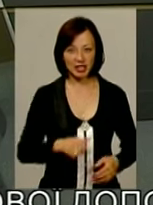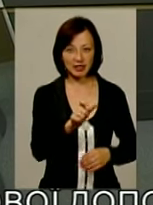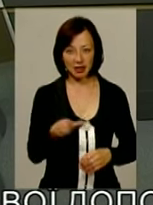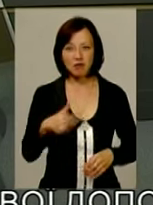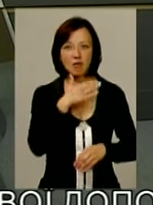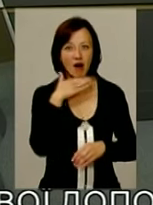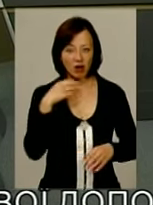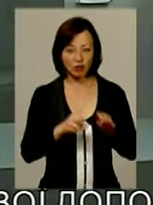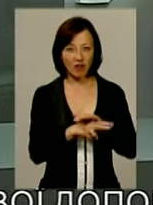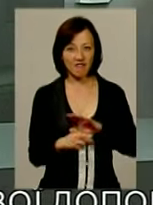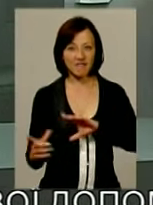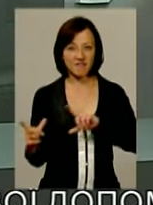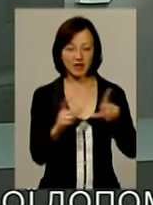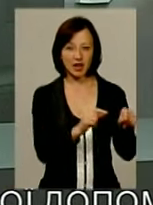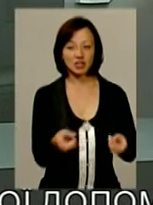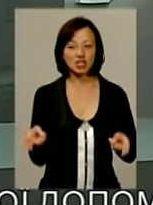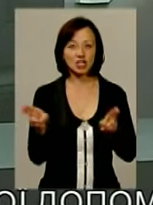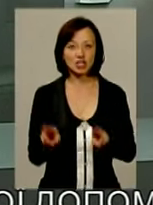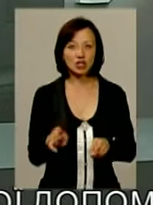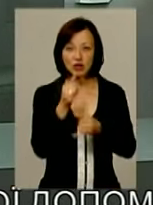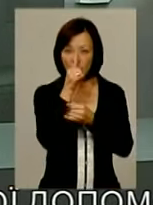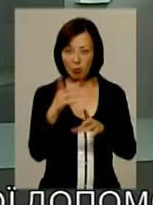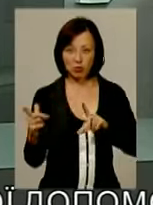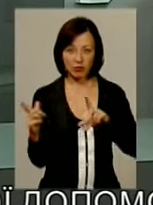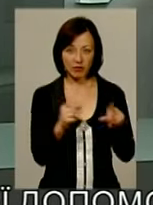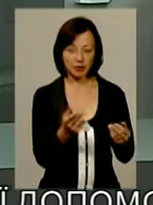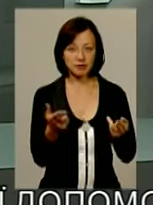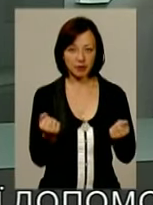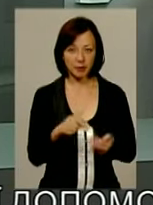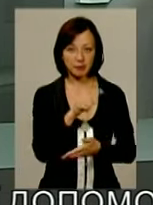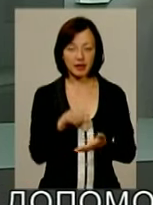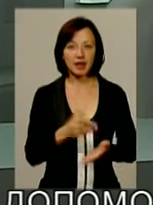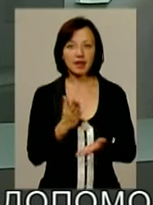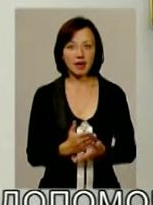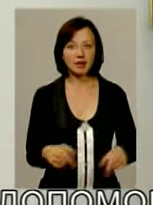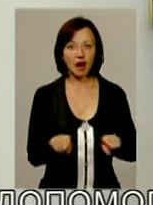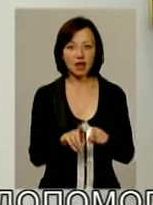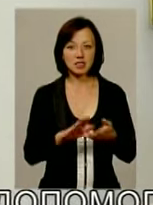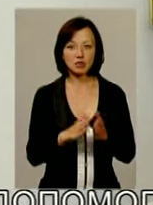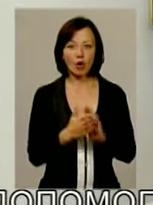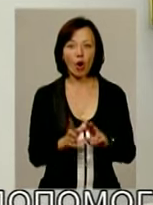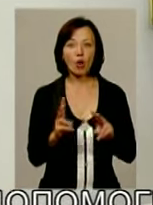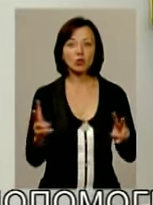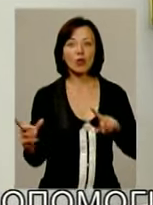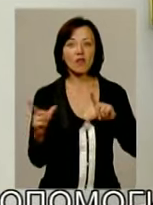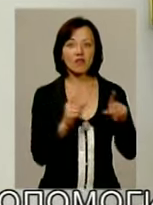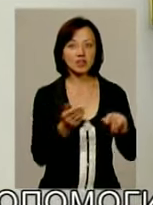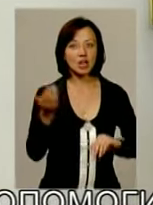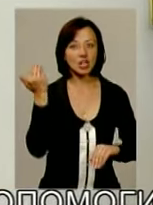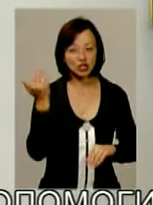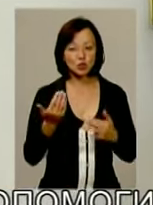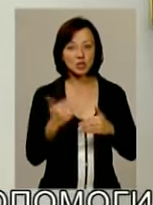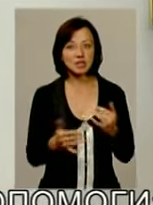багато виїхало, залишилися ті, які не можуть виїхати. Є така ситуація, що ті, хто виїхали раніше,